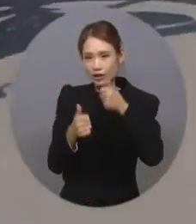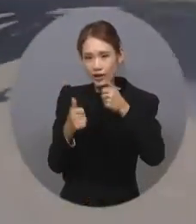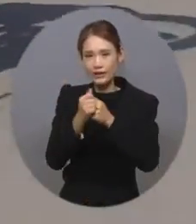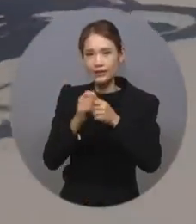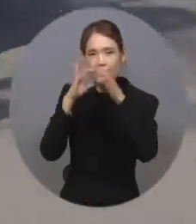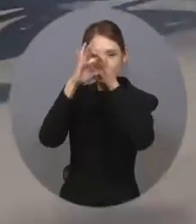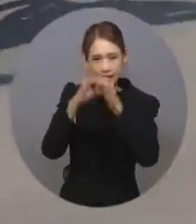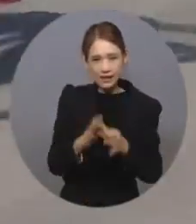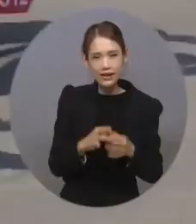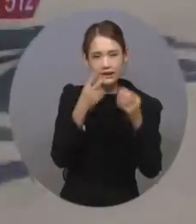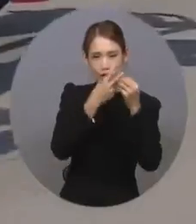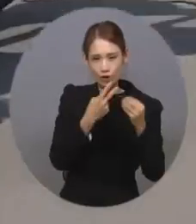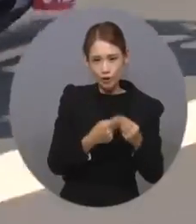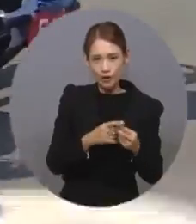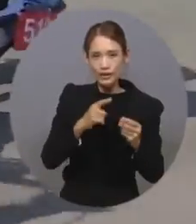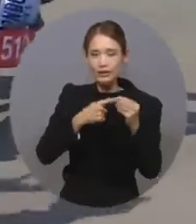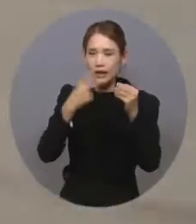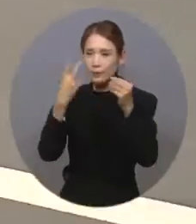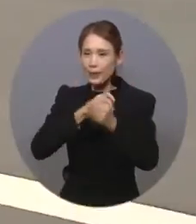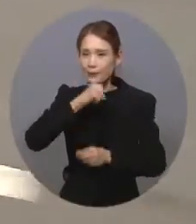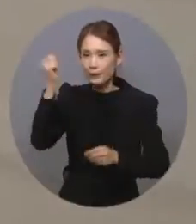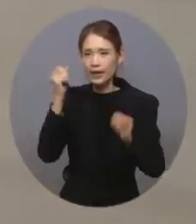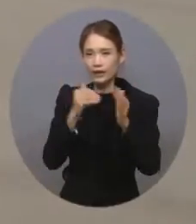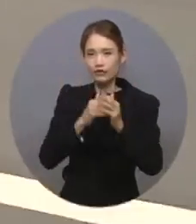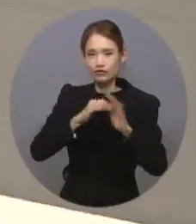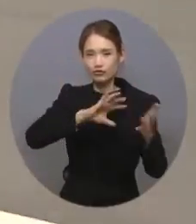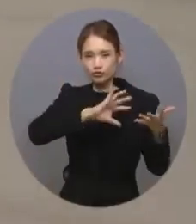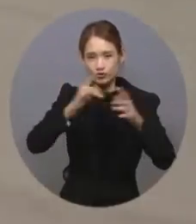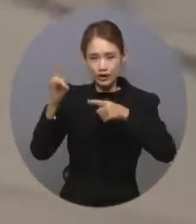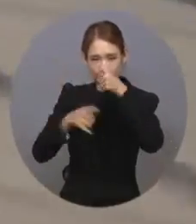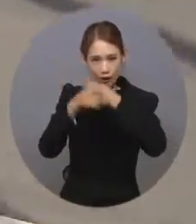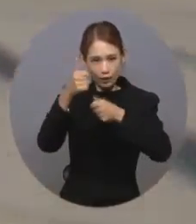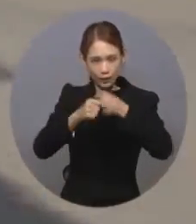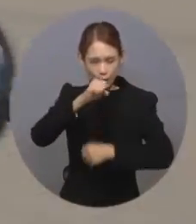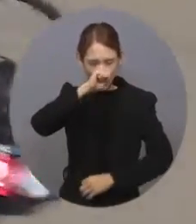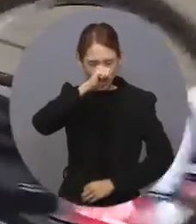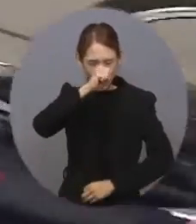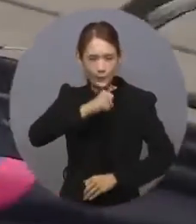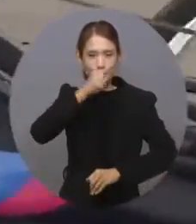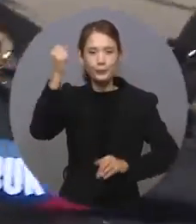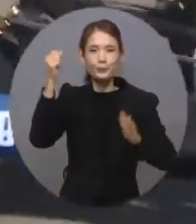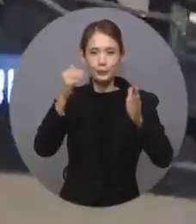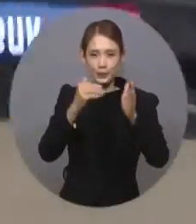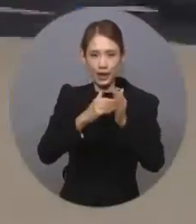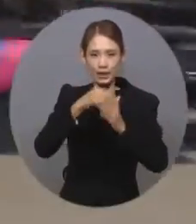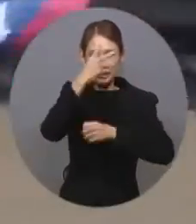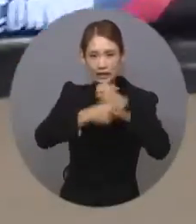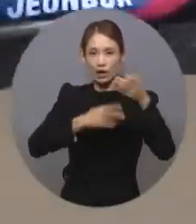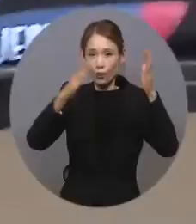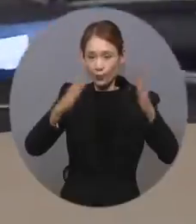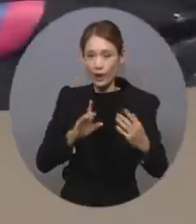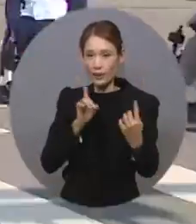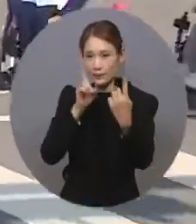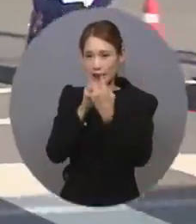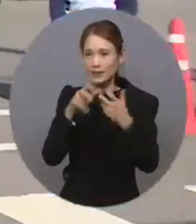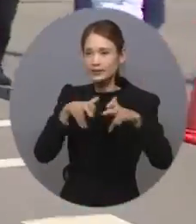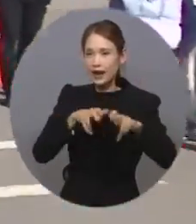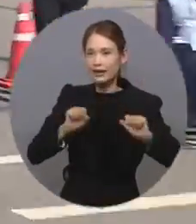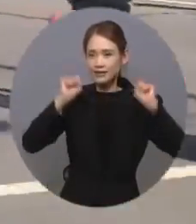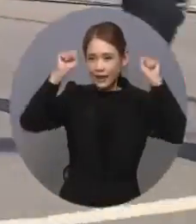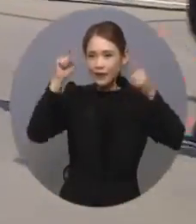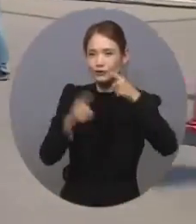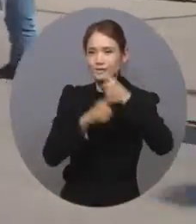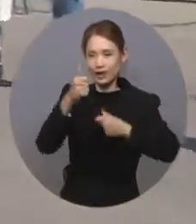2관왕을 차지하는 등 국제대회에서 좋은 성적을 이어가고 있습니다. 2년 만에 마주한 장애인 체전.